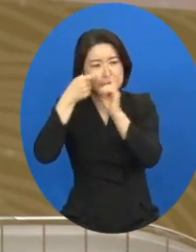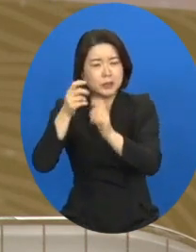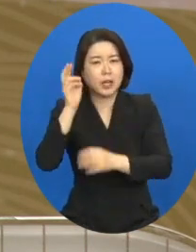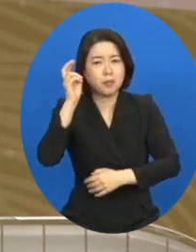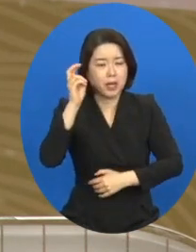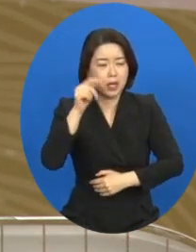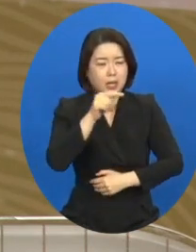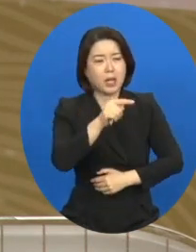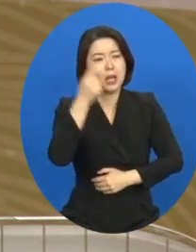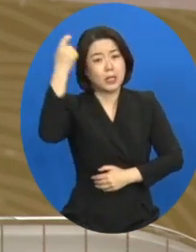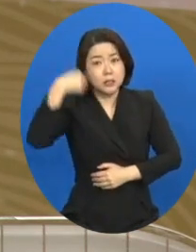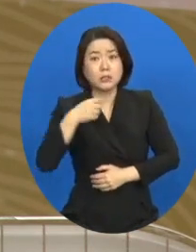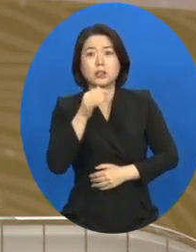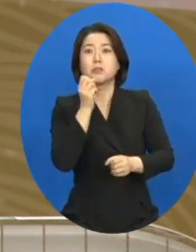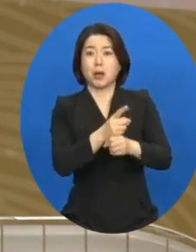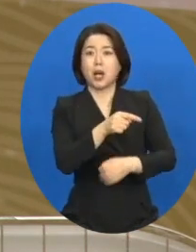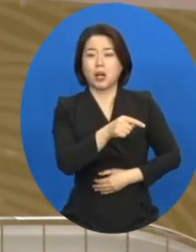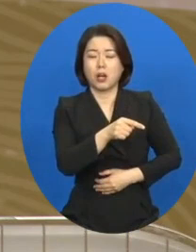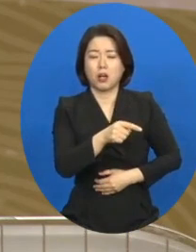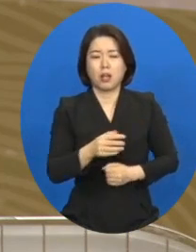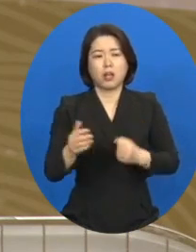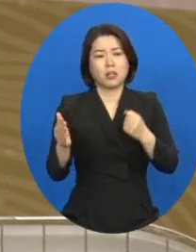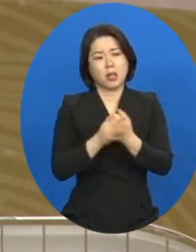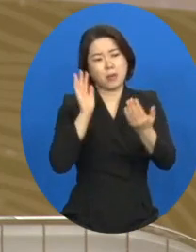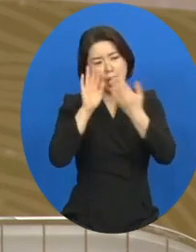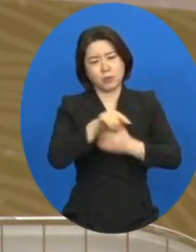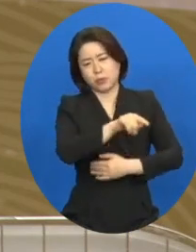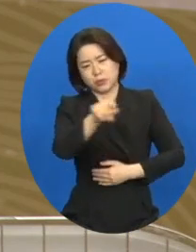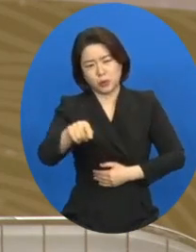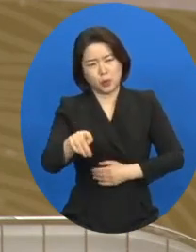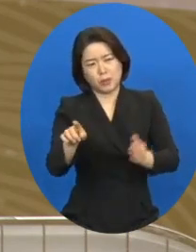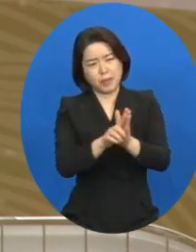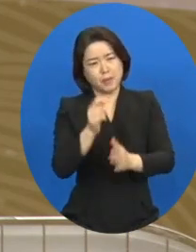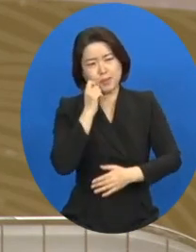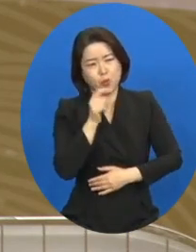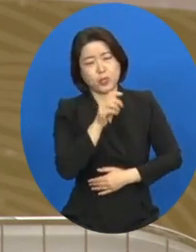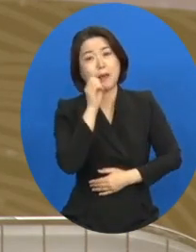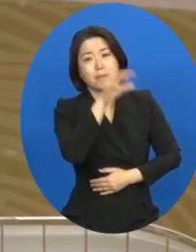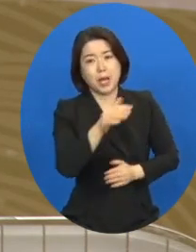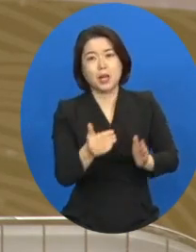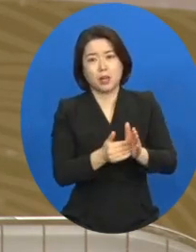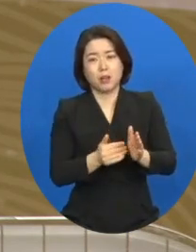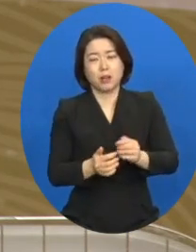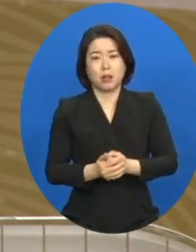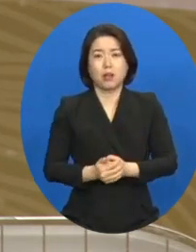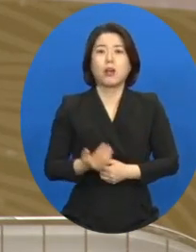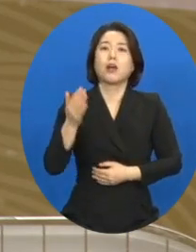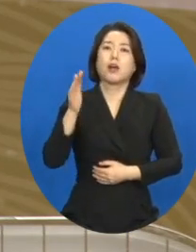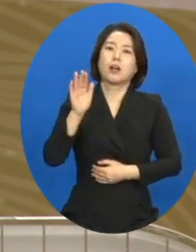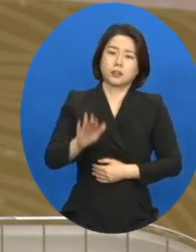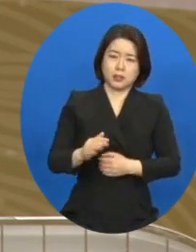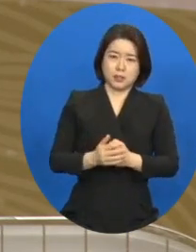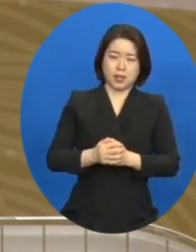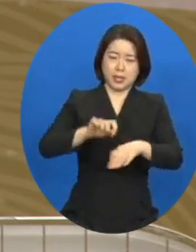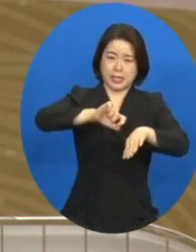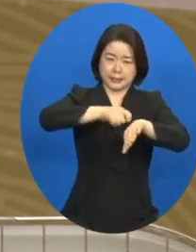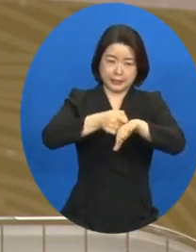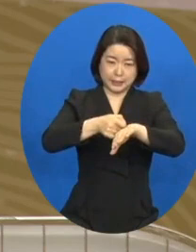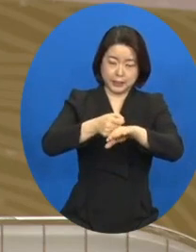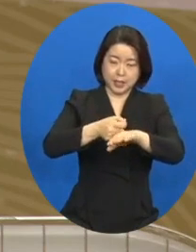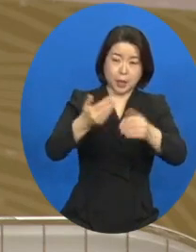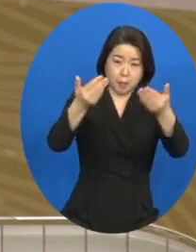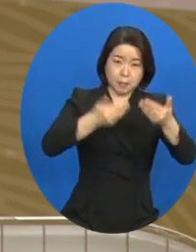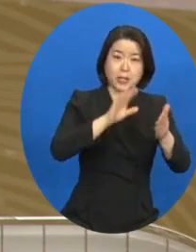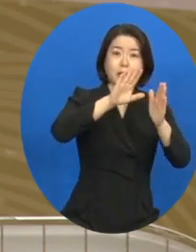벌써 느껴졌어요. 그래서 너희들은 못할 거다. 그렇게 이야기를 한 건데 그러나 징계를 당할